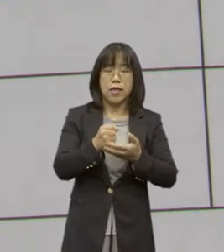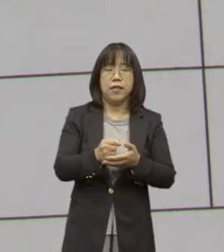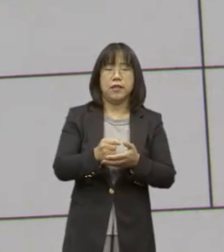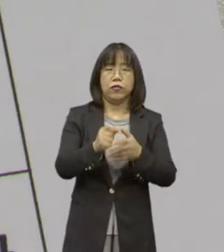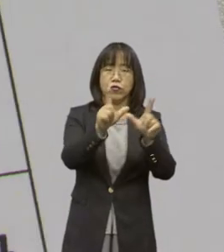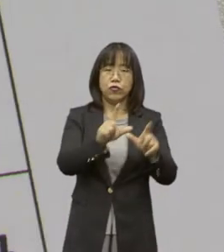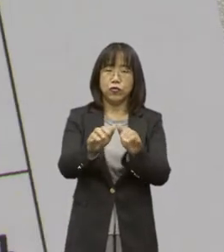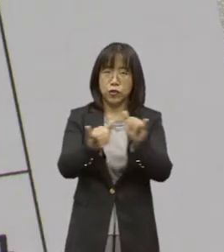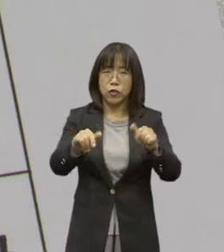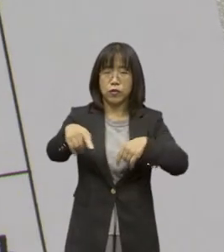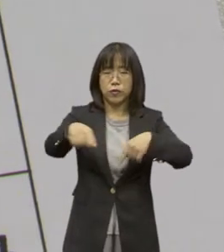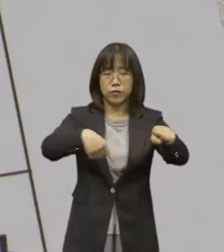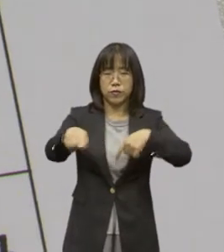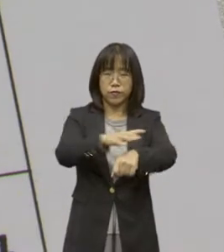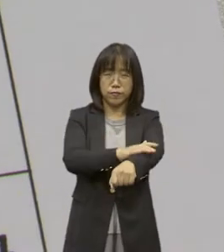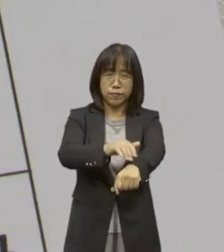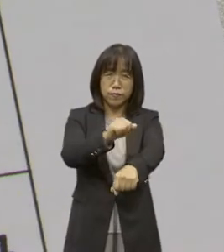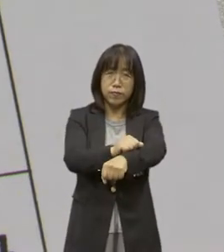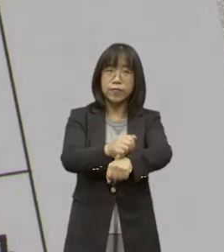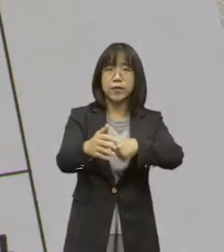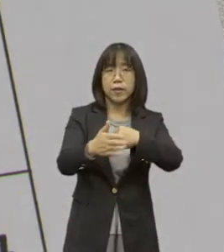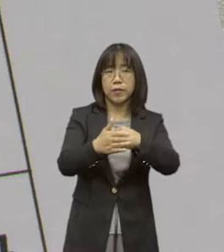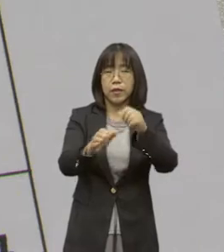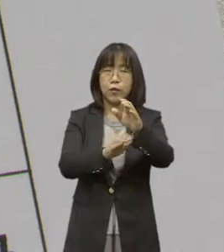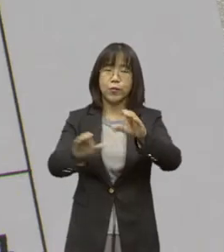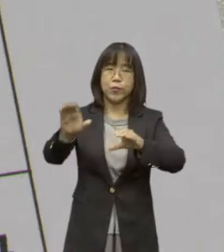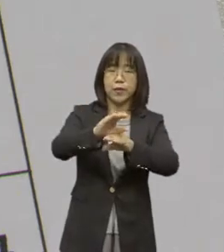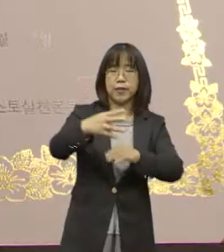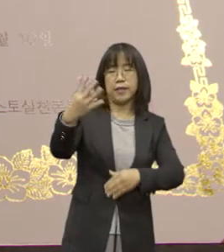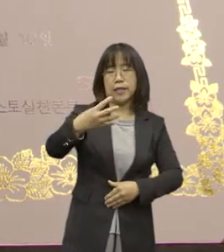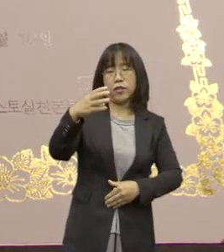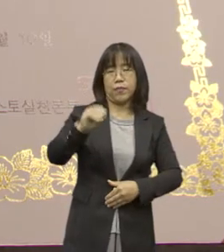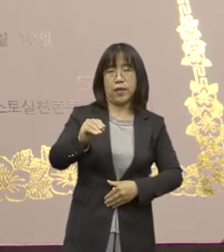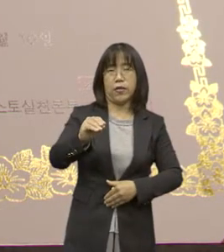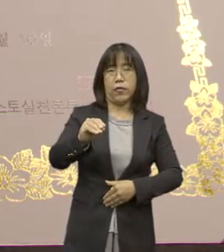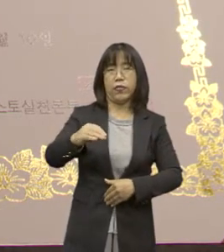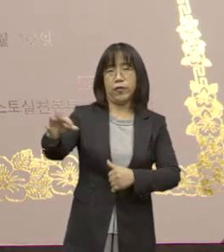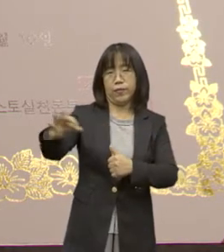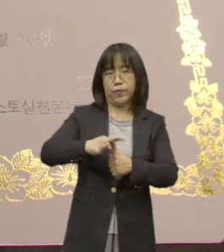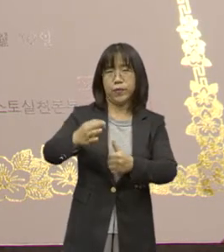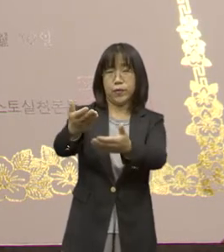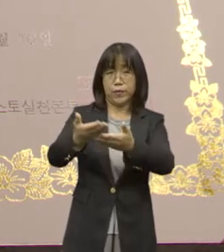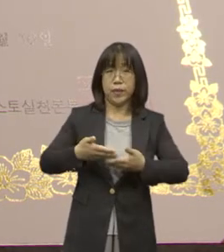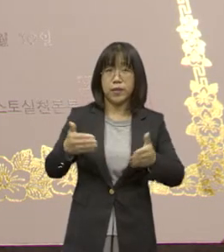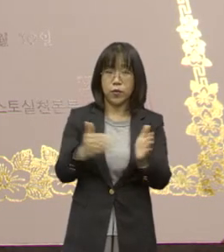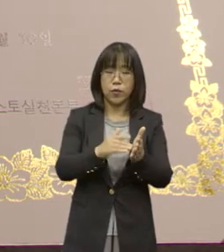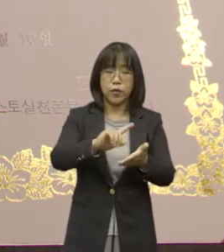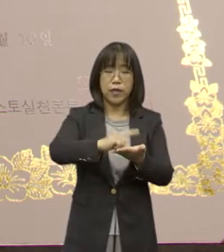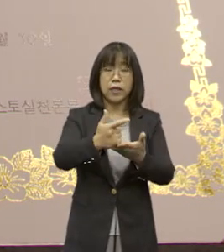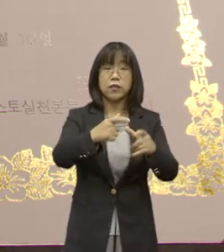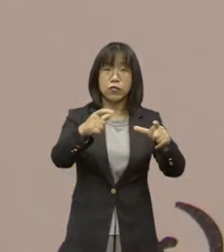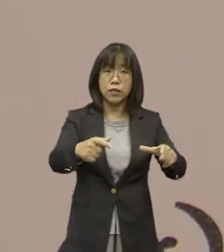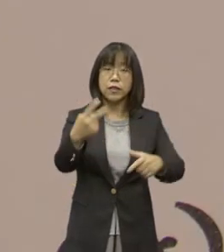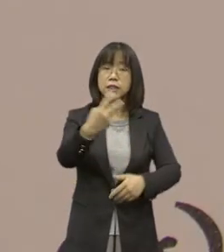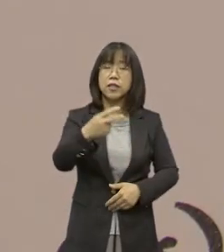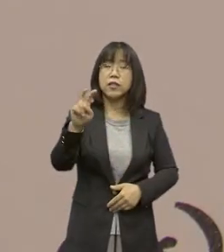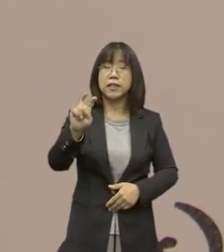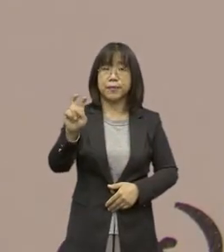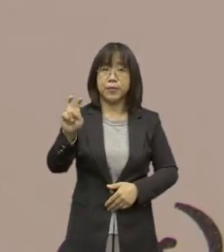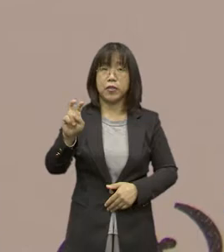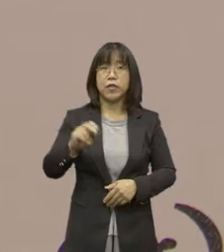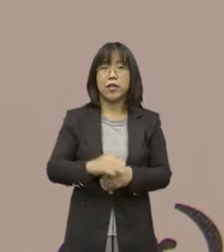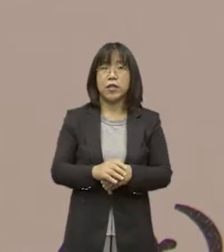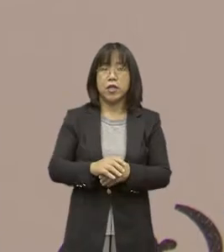더 입증하면서 재정 인센티브 4천만 원도 지원받았습니다. 한편 강서구는